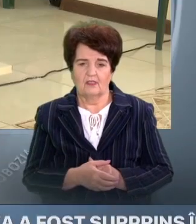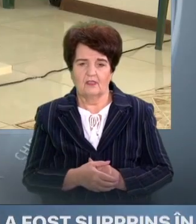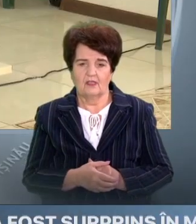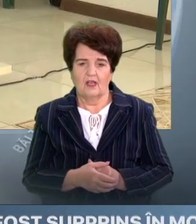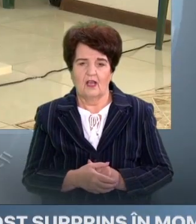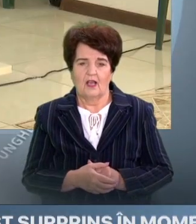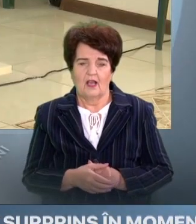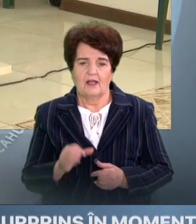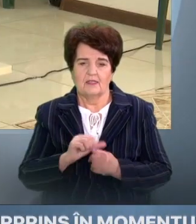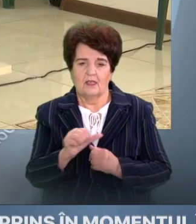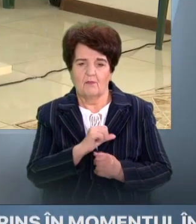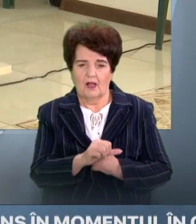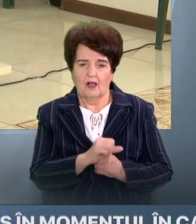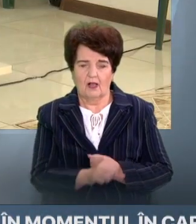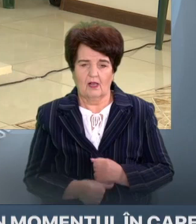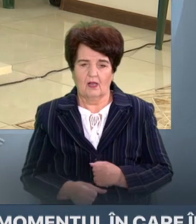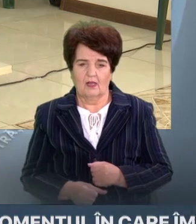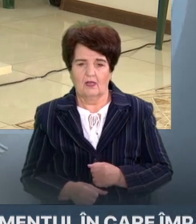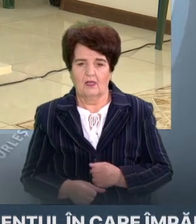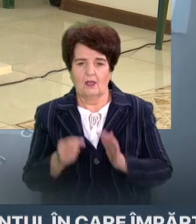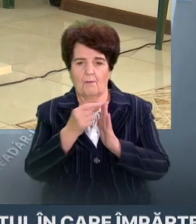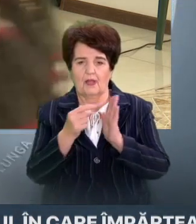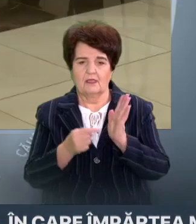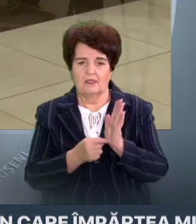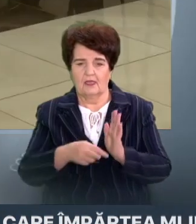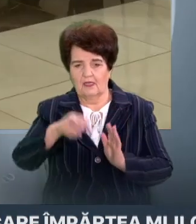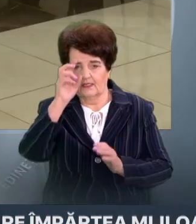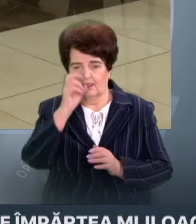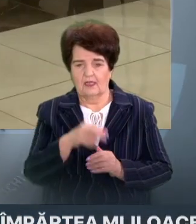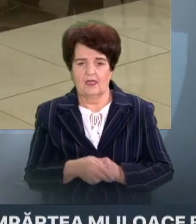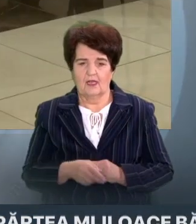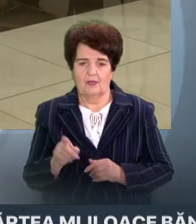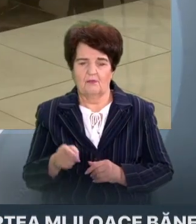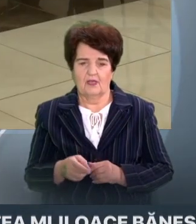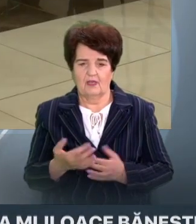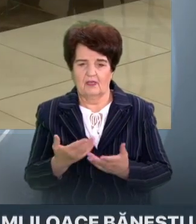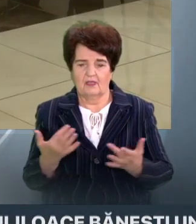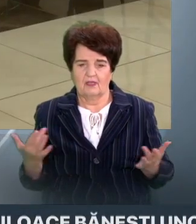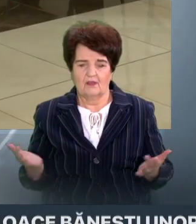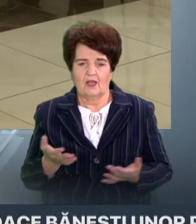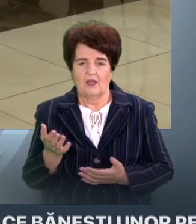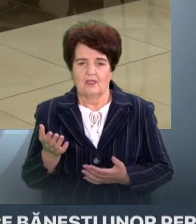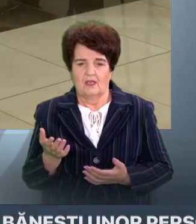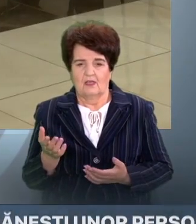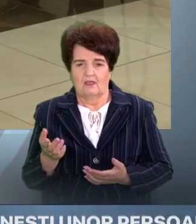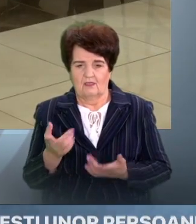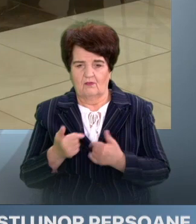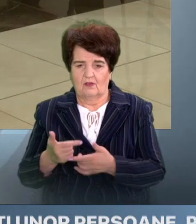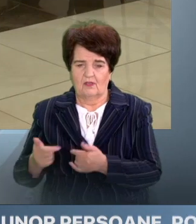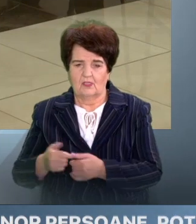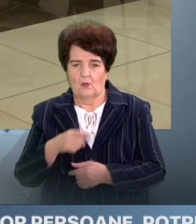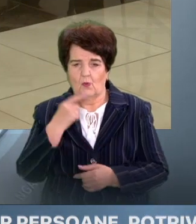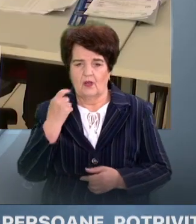această separare sau, dacă doriți, împărțirea țării pe culori politice. Nordul rămâne